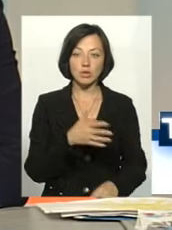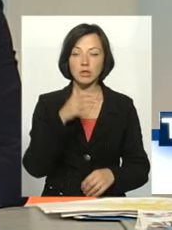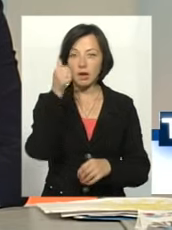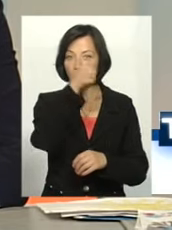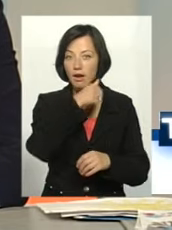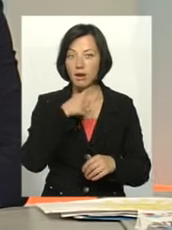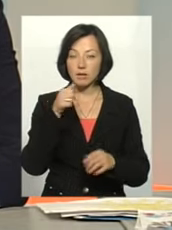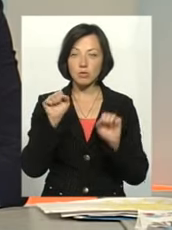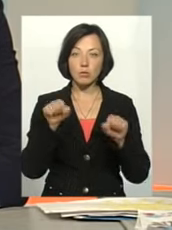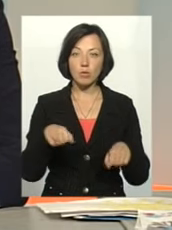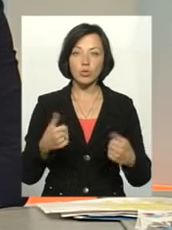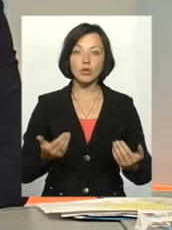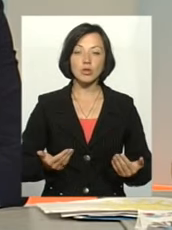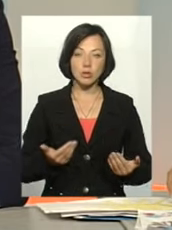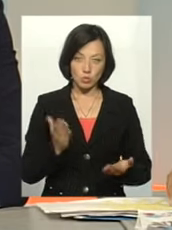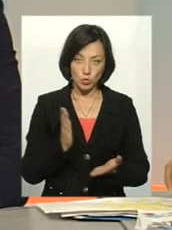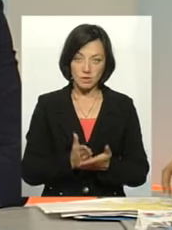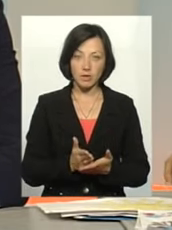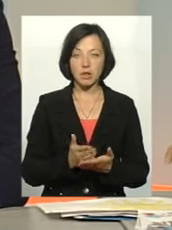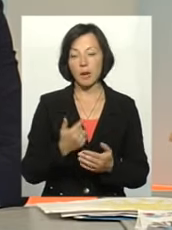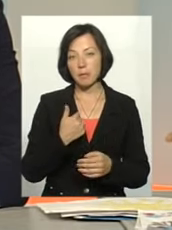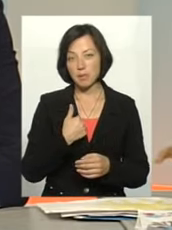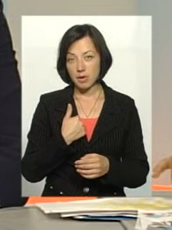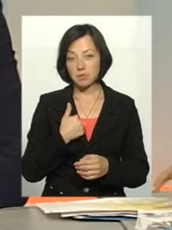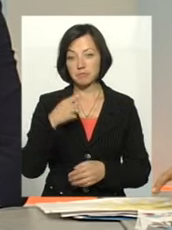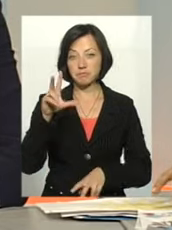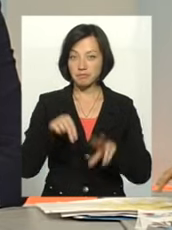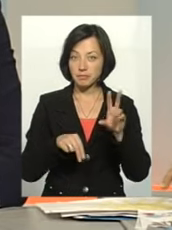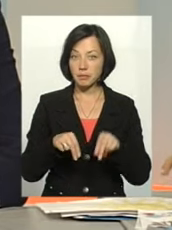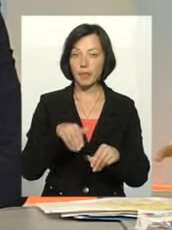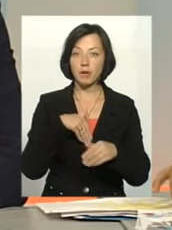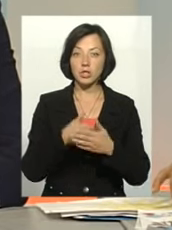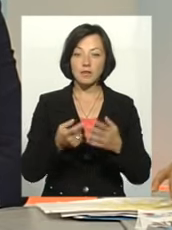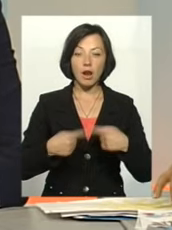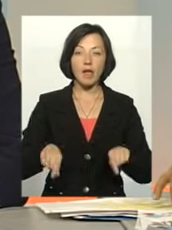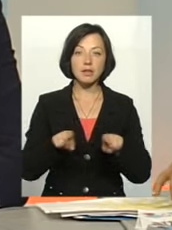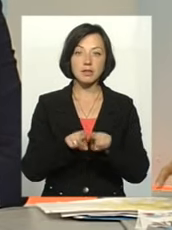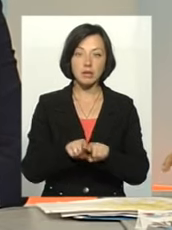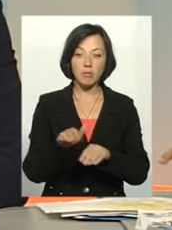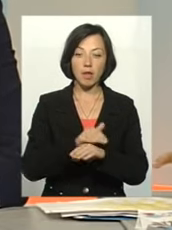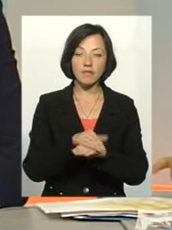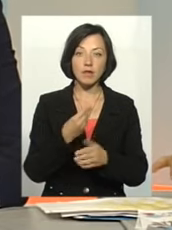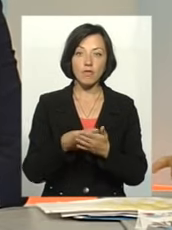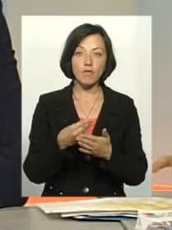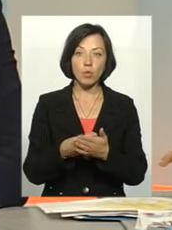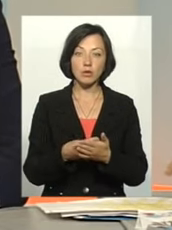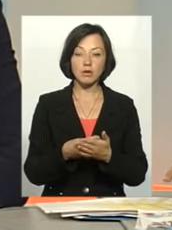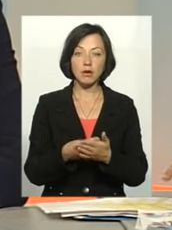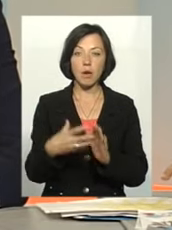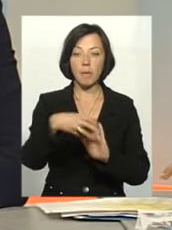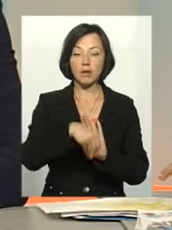он мог существовать. То есть мы возлагаем надежды на то, что общественные организации, благотворительные фонды, которые подключатся